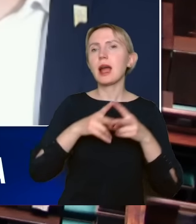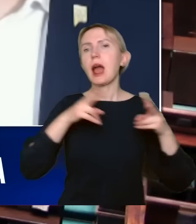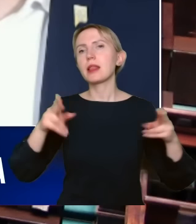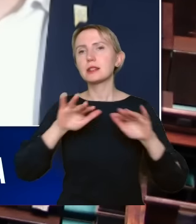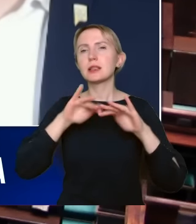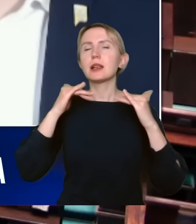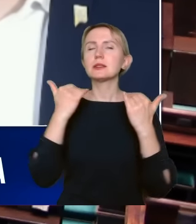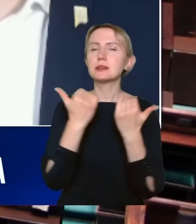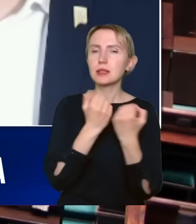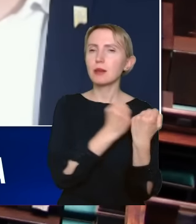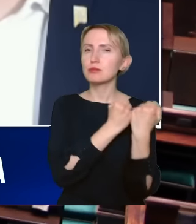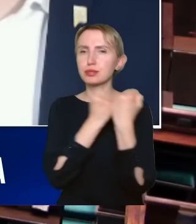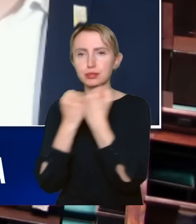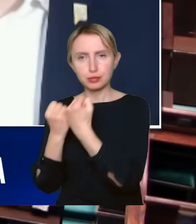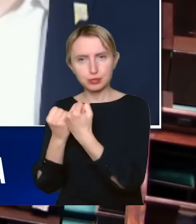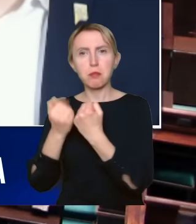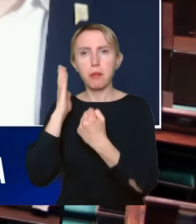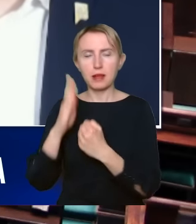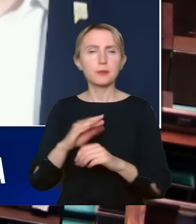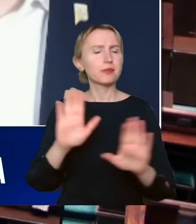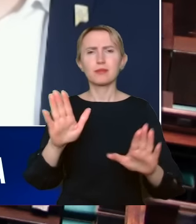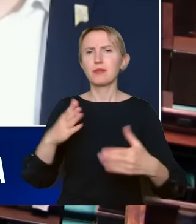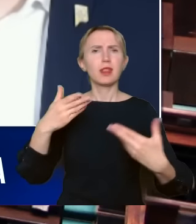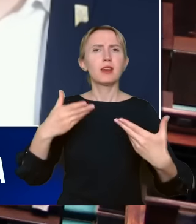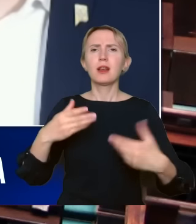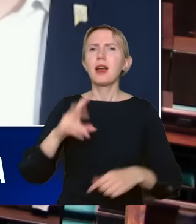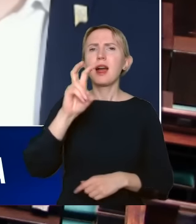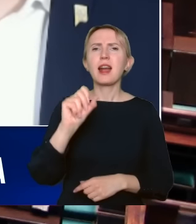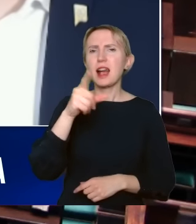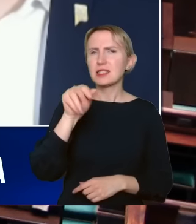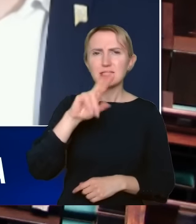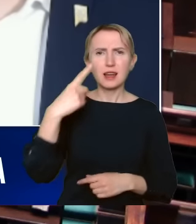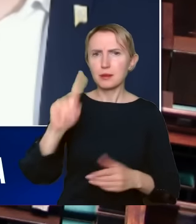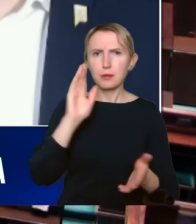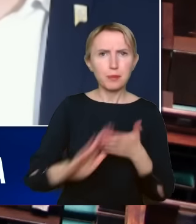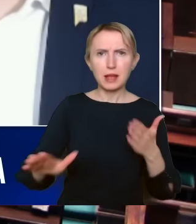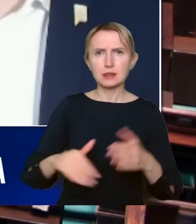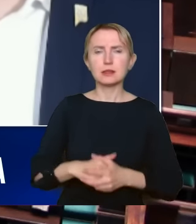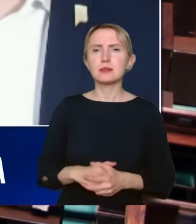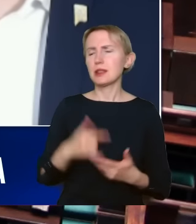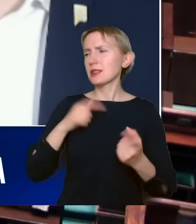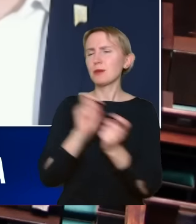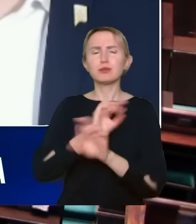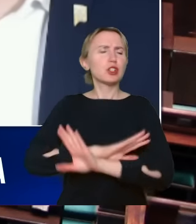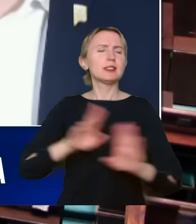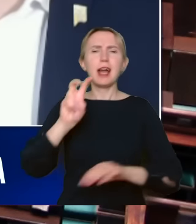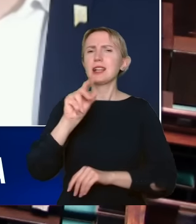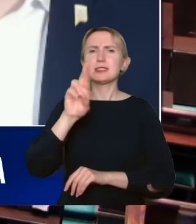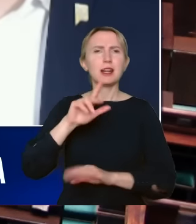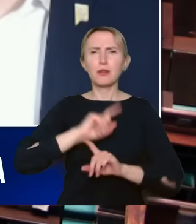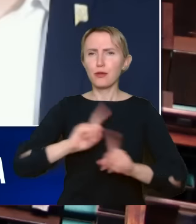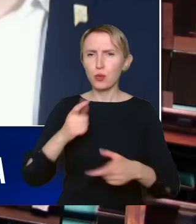panowie, bez hazardu, bez hazardu, żadnych zakładów. Ja tu jestem absolutnym ciekawy, przeciwnikiem